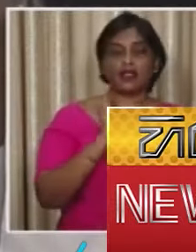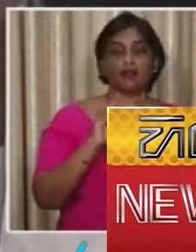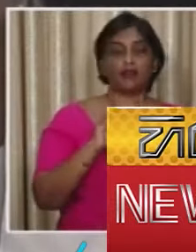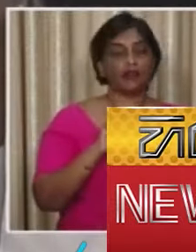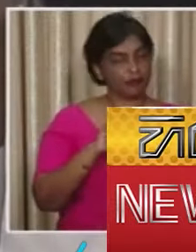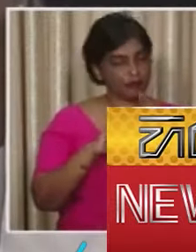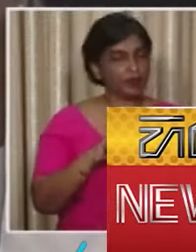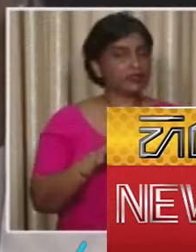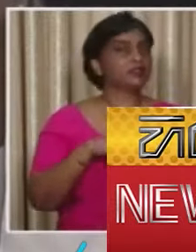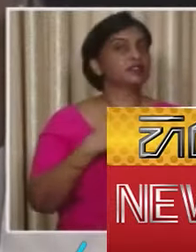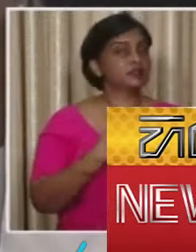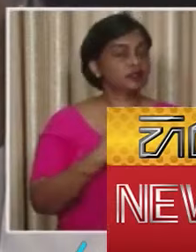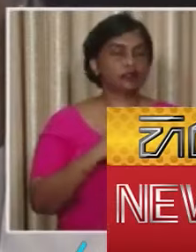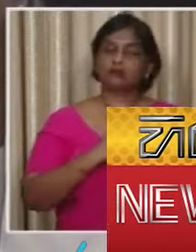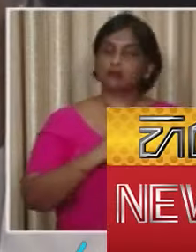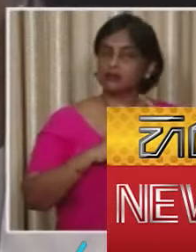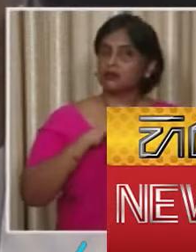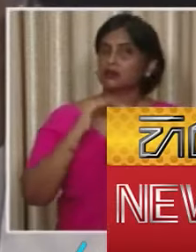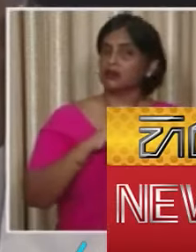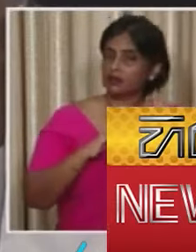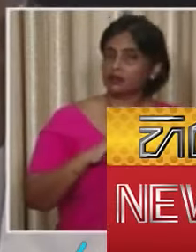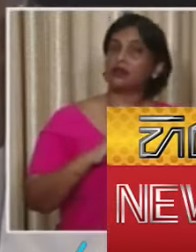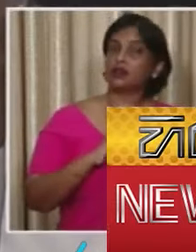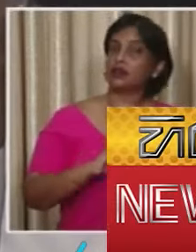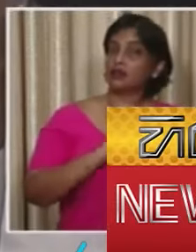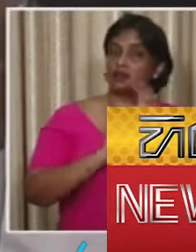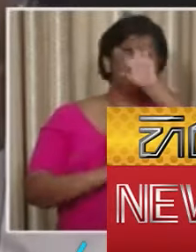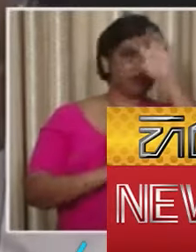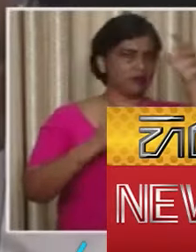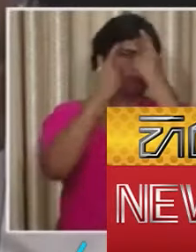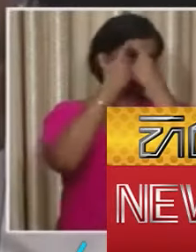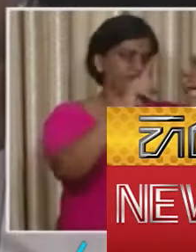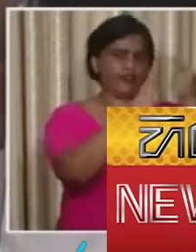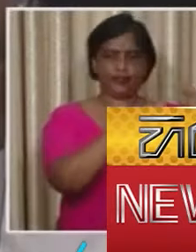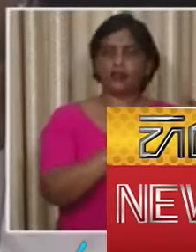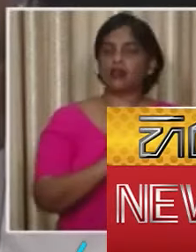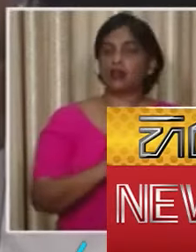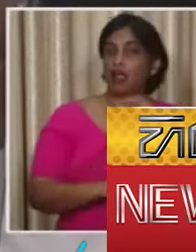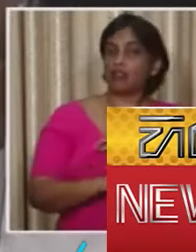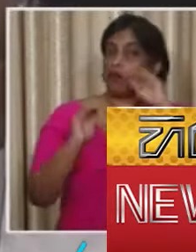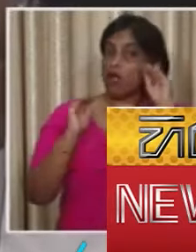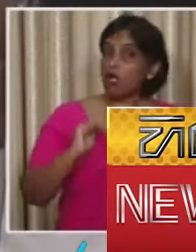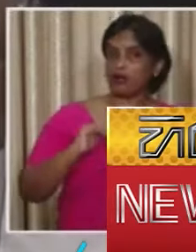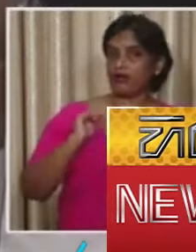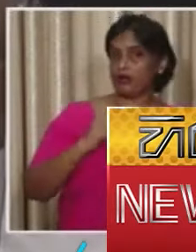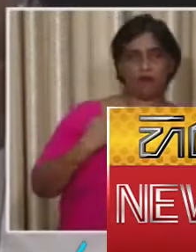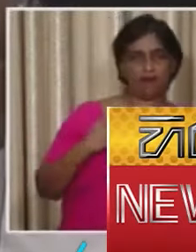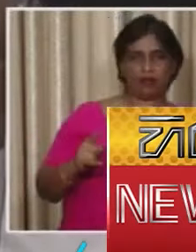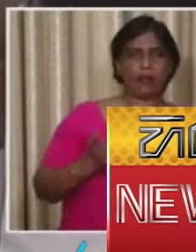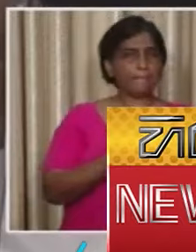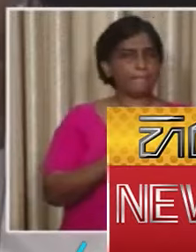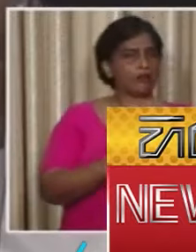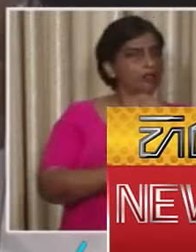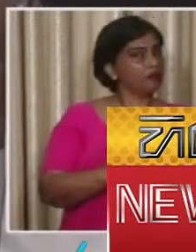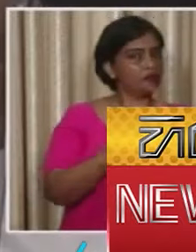සංවිධානයේ අනුගමනය කරන ක්‍රමවේදය රටකින් රටක වෙනස්. අඩු ආදායම් රටවලට එක ක්‍රමයක්, මැදි ආදායම්